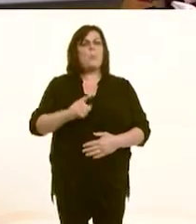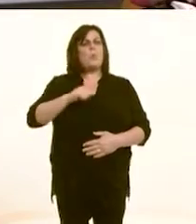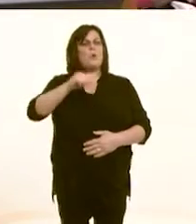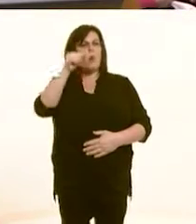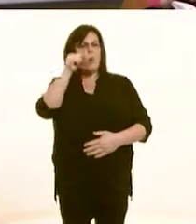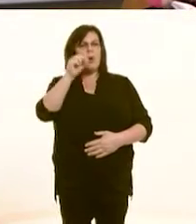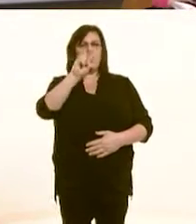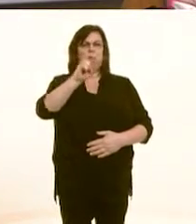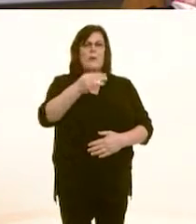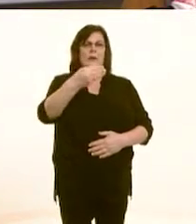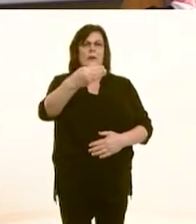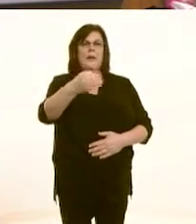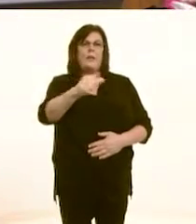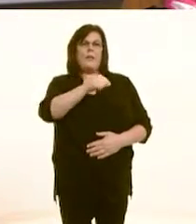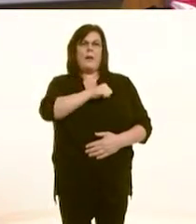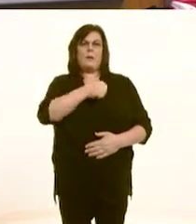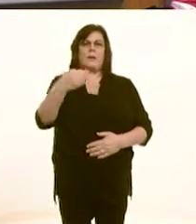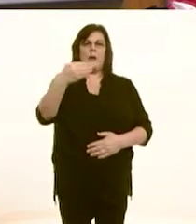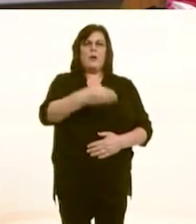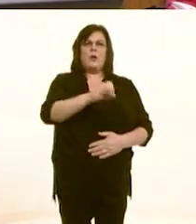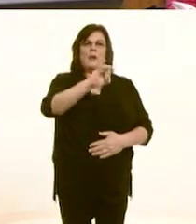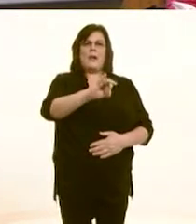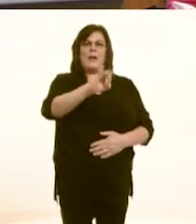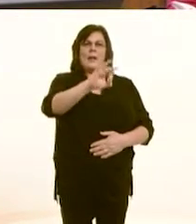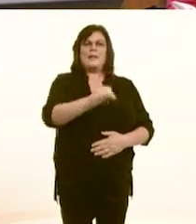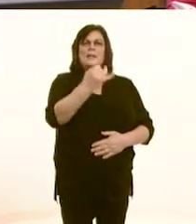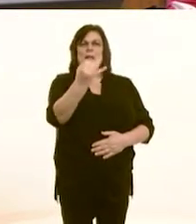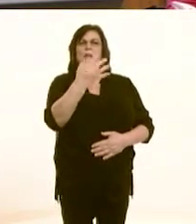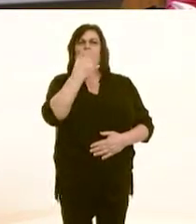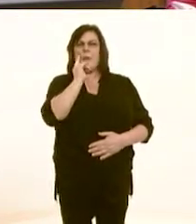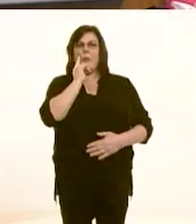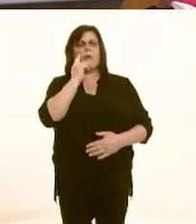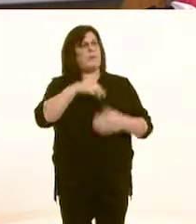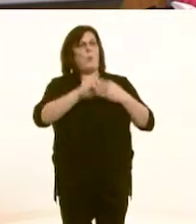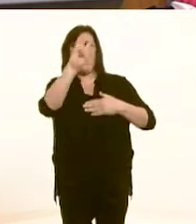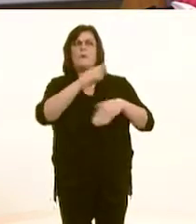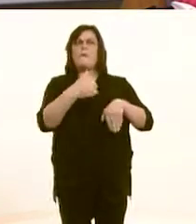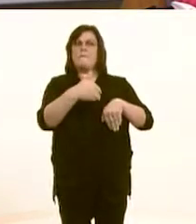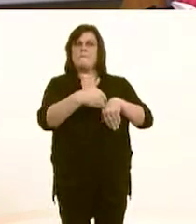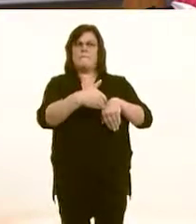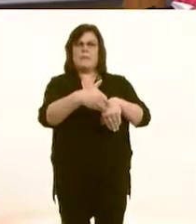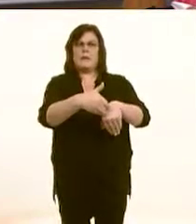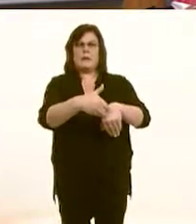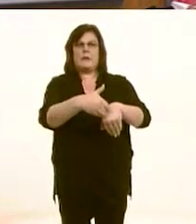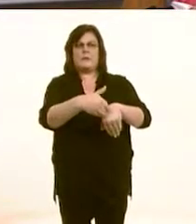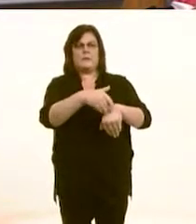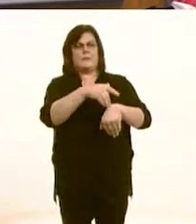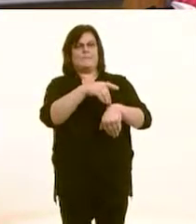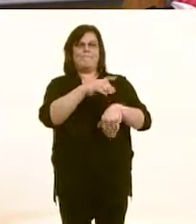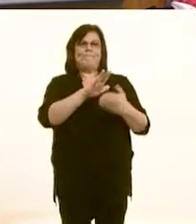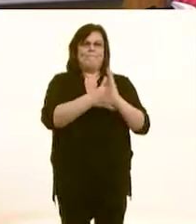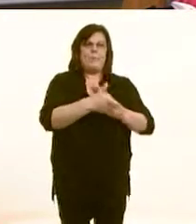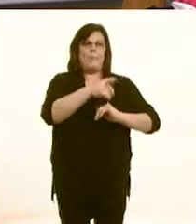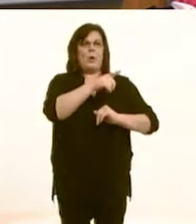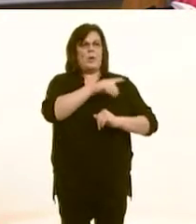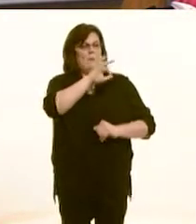29,987 o bobl yng Nghymru sydd wedi cael ei effeithio gan doriadau yn y bydd daliad. A ni'n gwybod, wrth gwrs, bod hwn yn